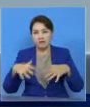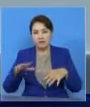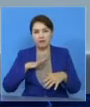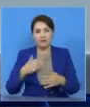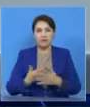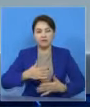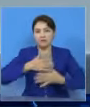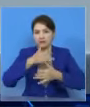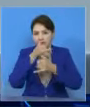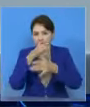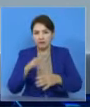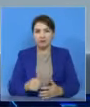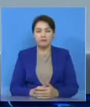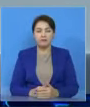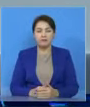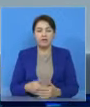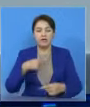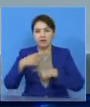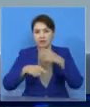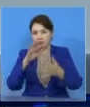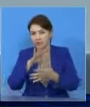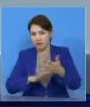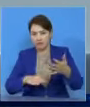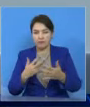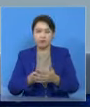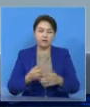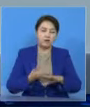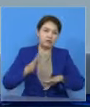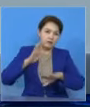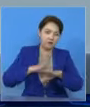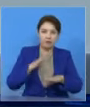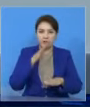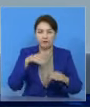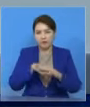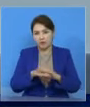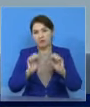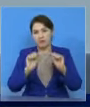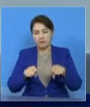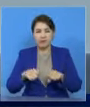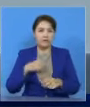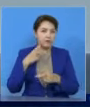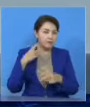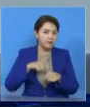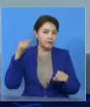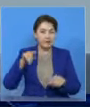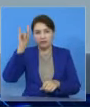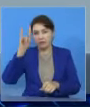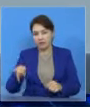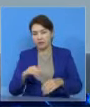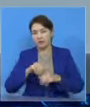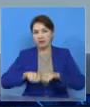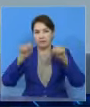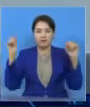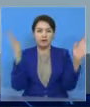дем жетпей қалуы да мүмкін. Бұл белгілері ары қарай жалғасып уланудың ауыр кезеңдеріне өтіп кетуі мүмкін. Байқаған сәтте терезені ашып ауаны